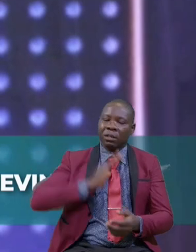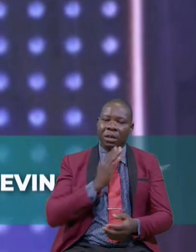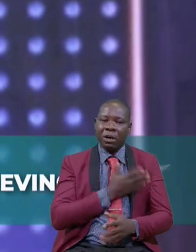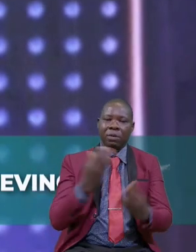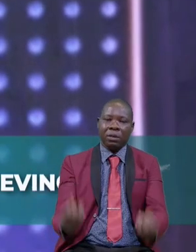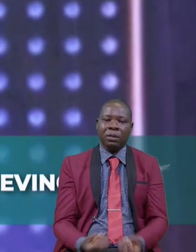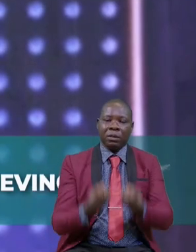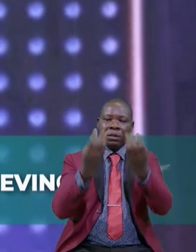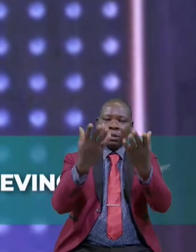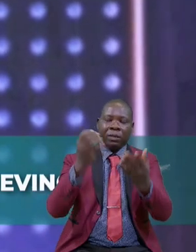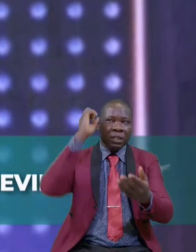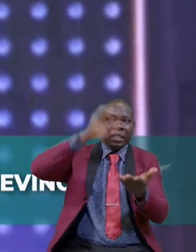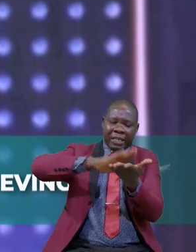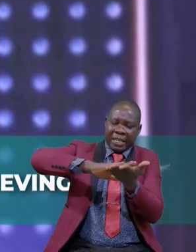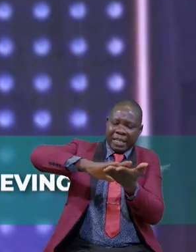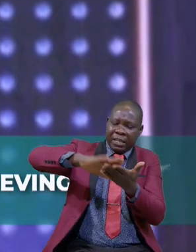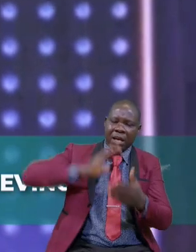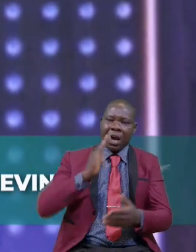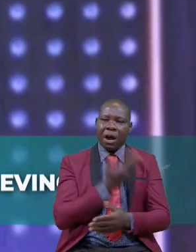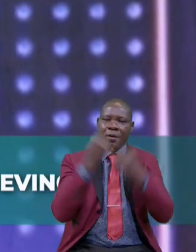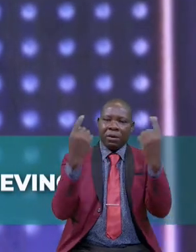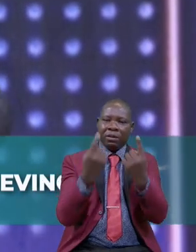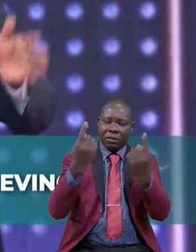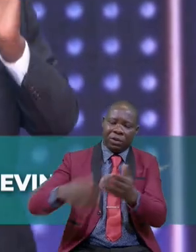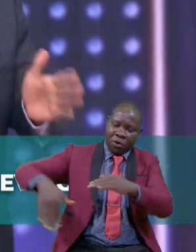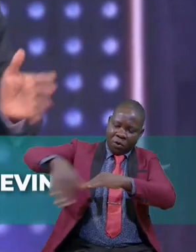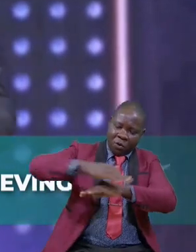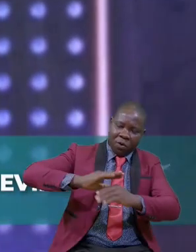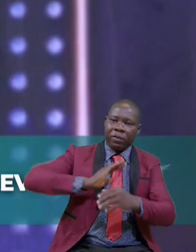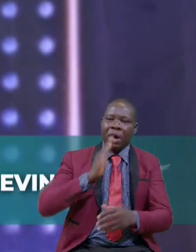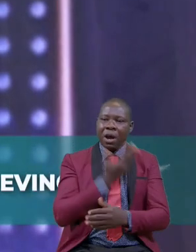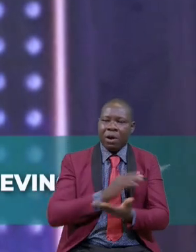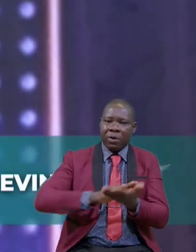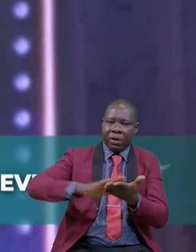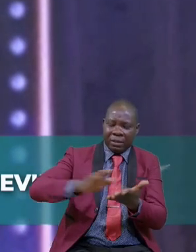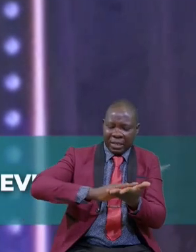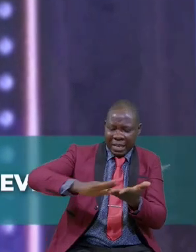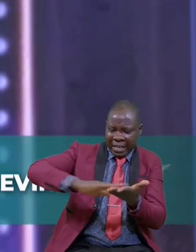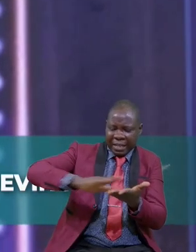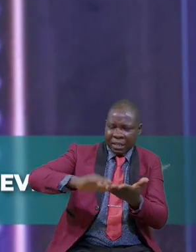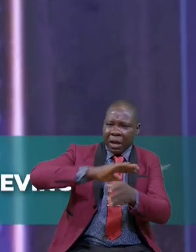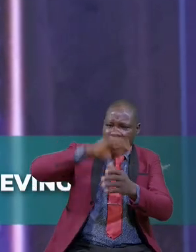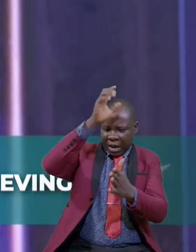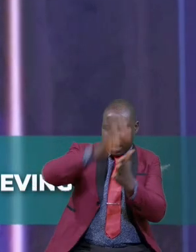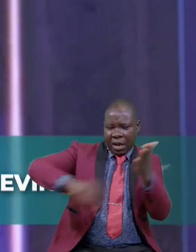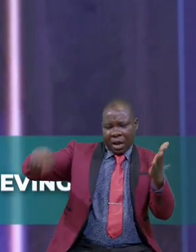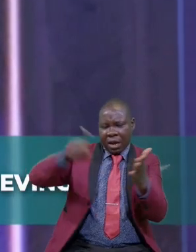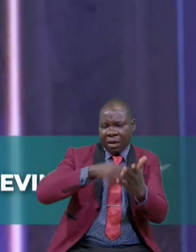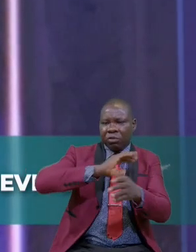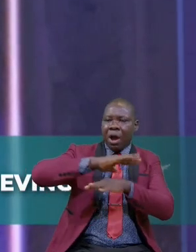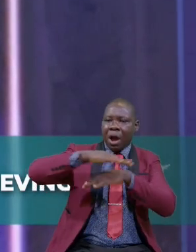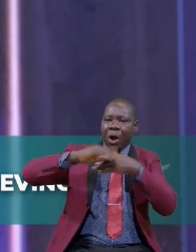nos péchés. Il couvre nos péchés. Il efface nos péchés. Il efface nos